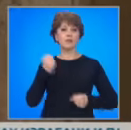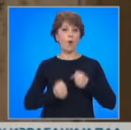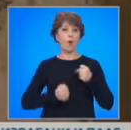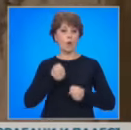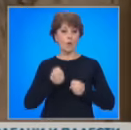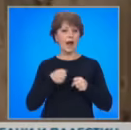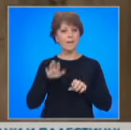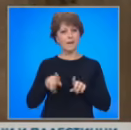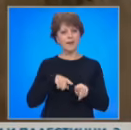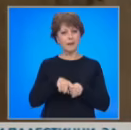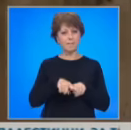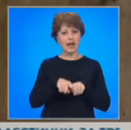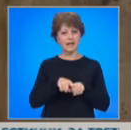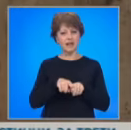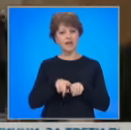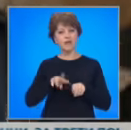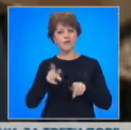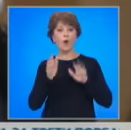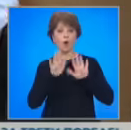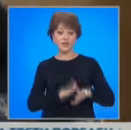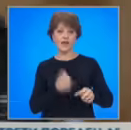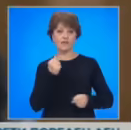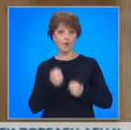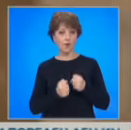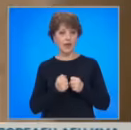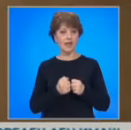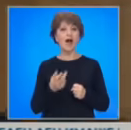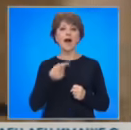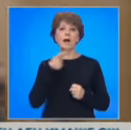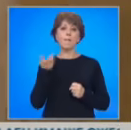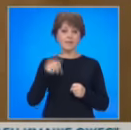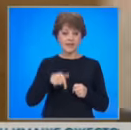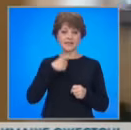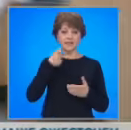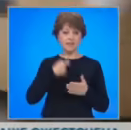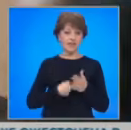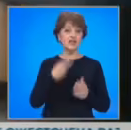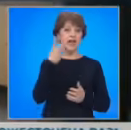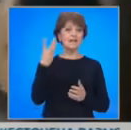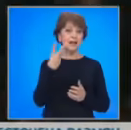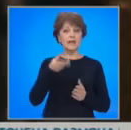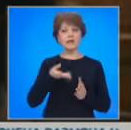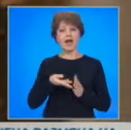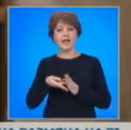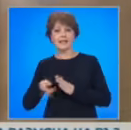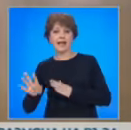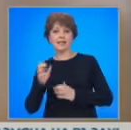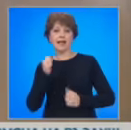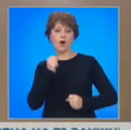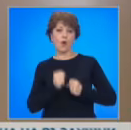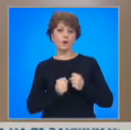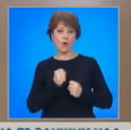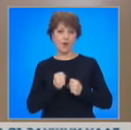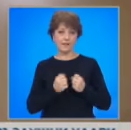подсъдимия и неговата приятелка останали в колата. Днес твърди, че тримата заедно излезли от джипа, а Кристиян казал, че отива да помогне